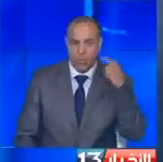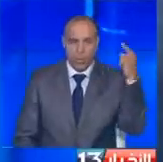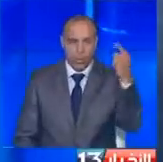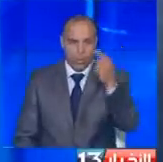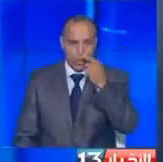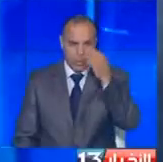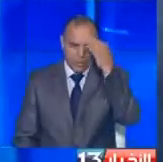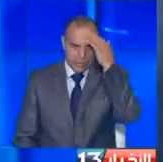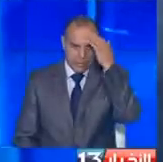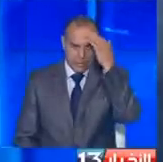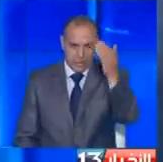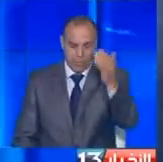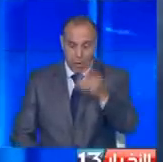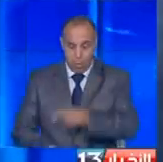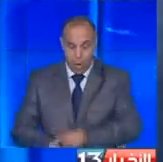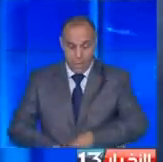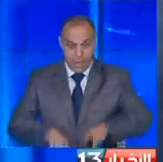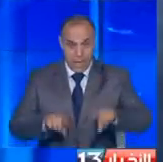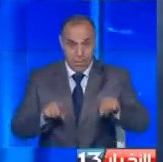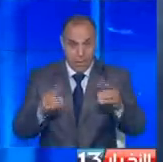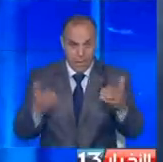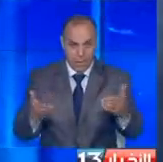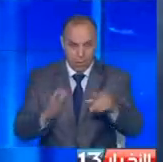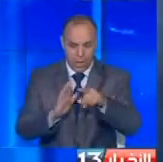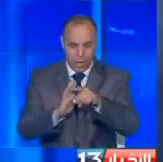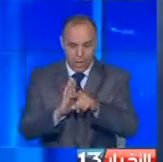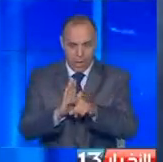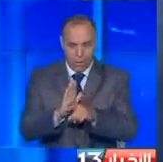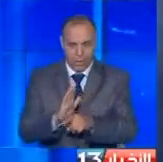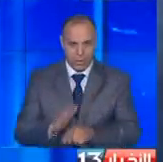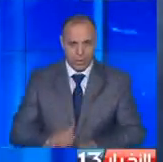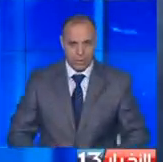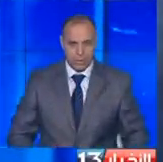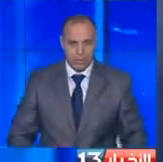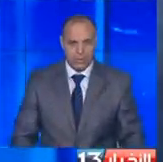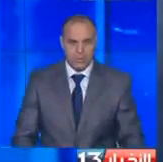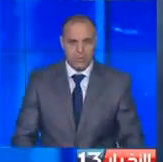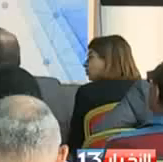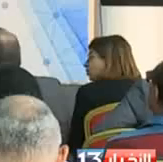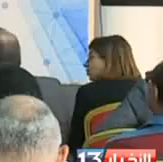مشاهدينا في كل مكان، أهلا بكم إلى هذا الموعد الإخباري وإليكم العناوين.